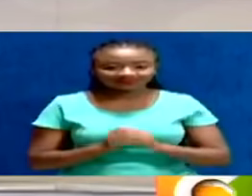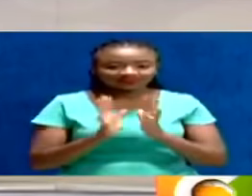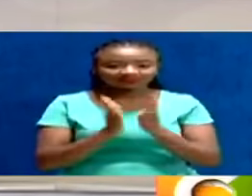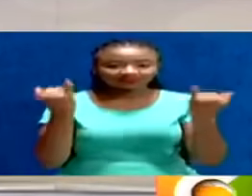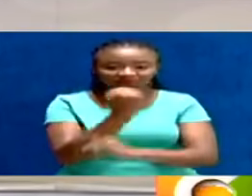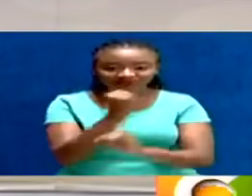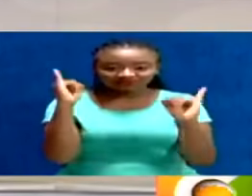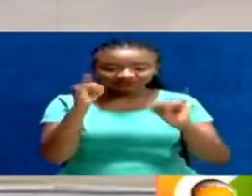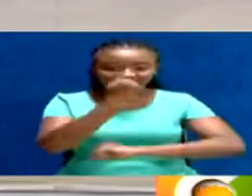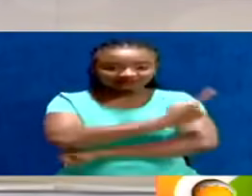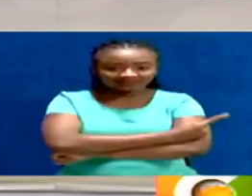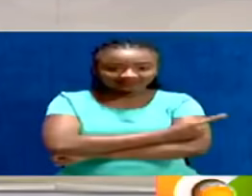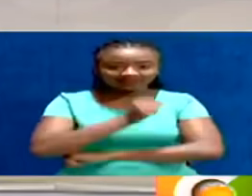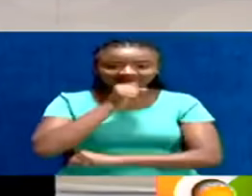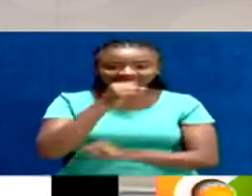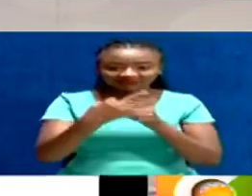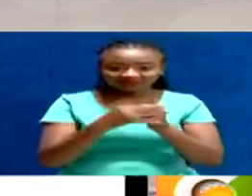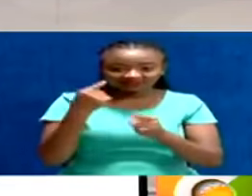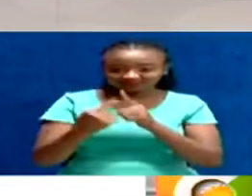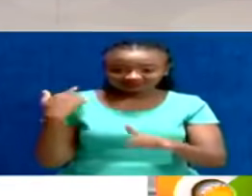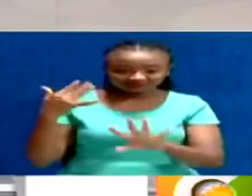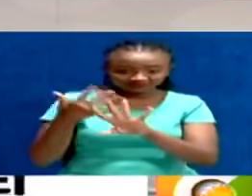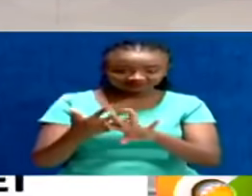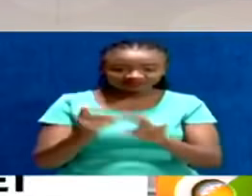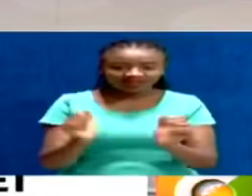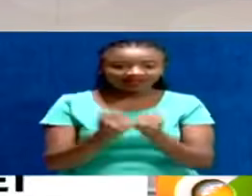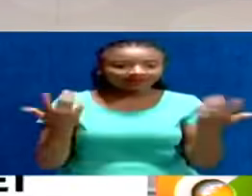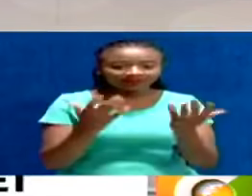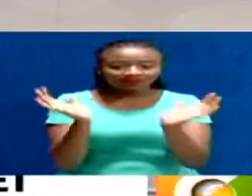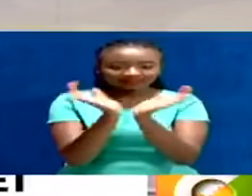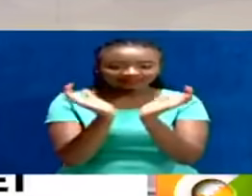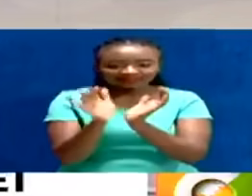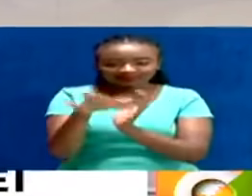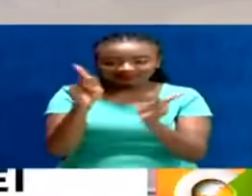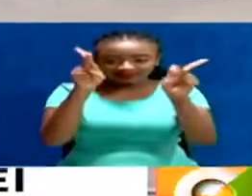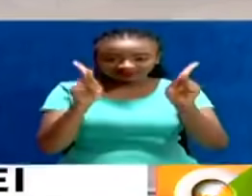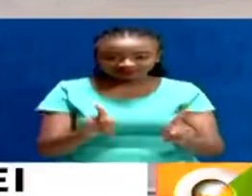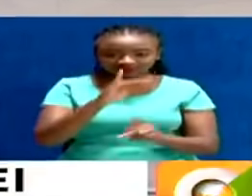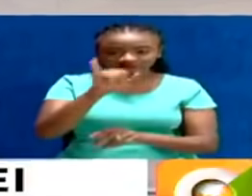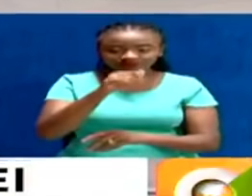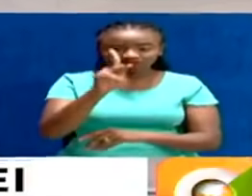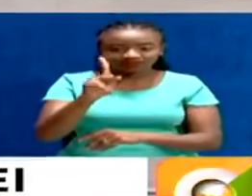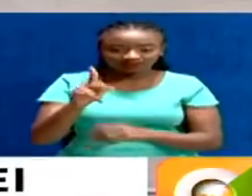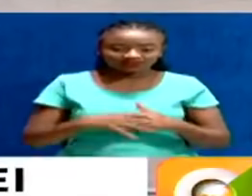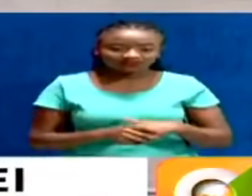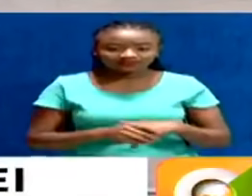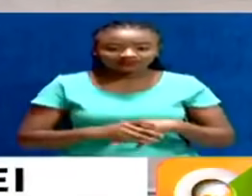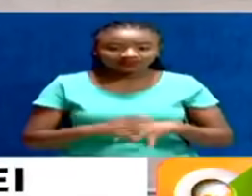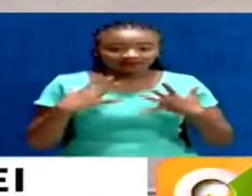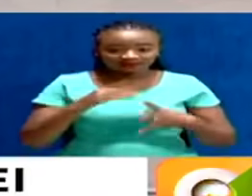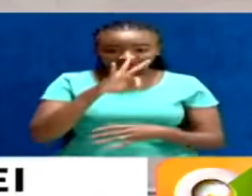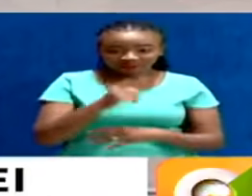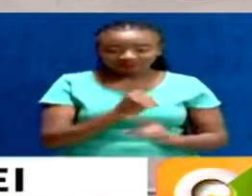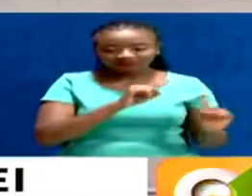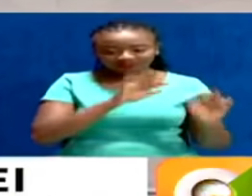Maadhimisho ya sikukuu ya 58 ya Madaraka hapo kesho katika uwanja wa Jomo Kenyatta huko Kisumu yamekamilika. Watu 3,000 pekee